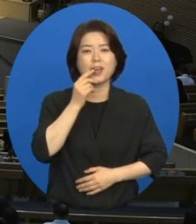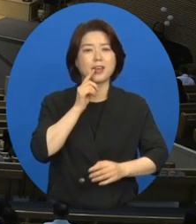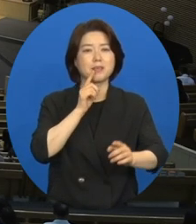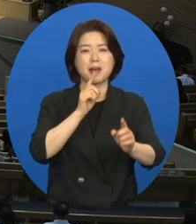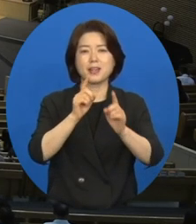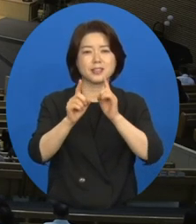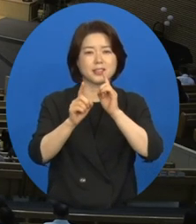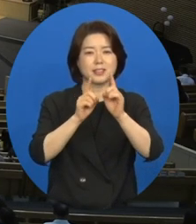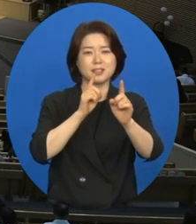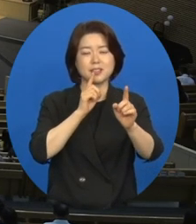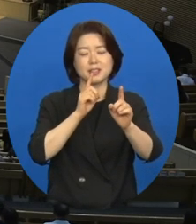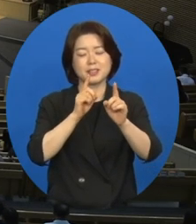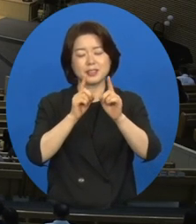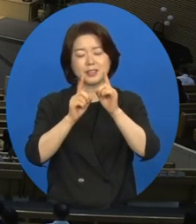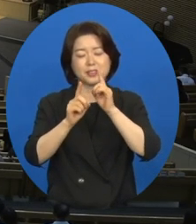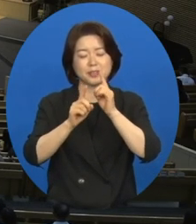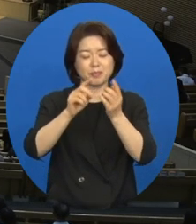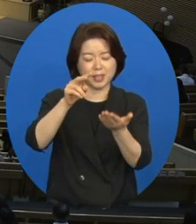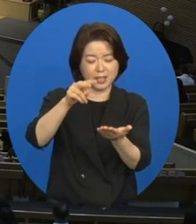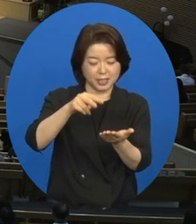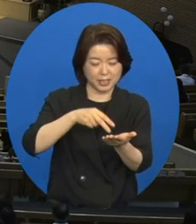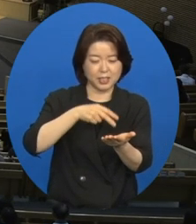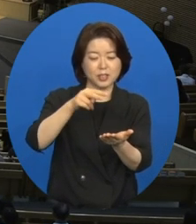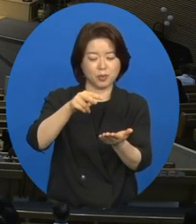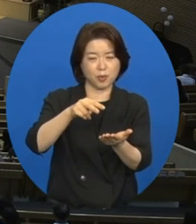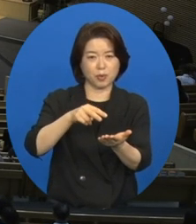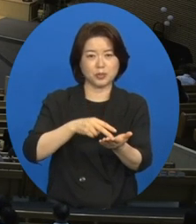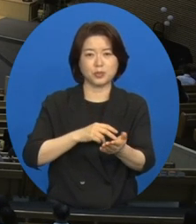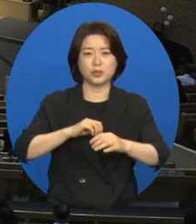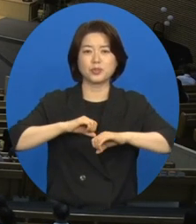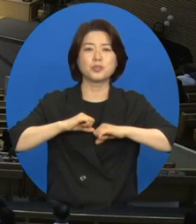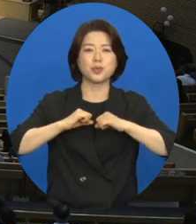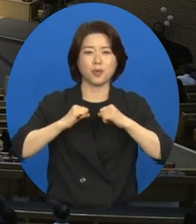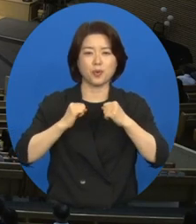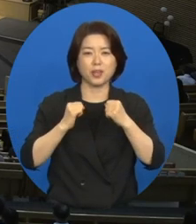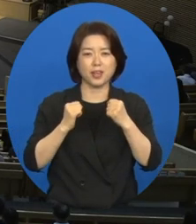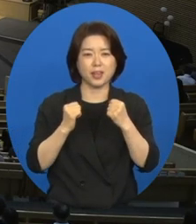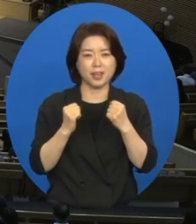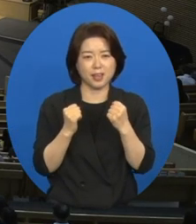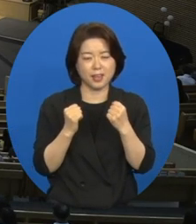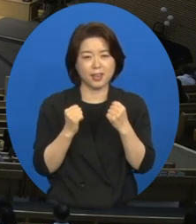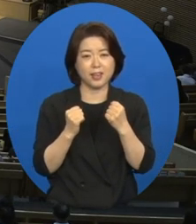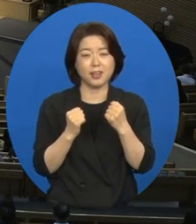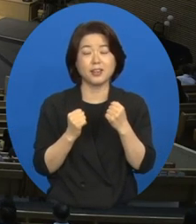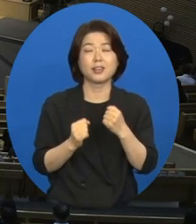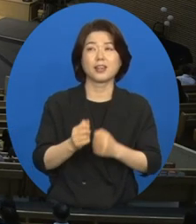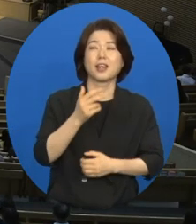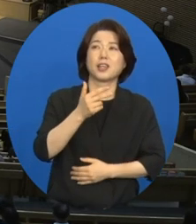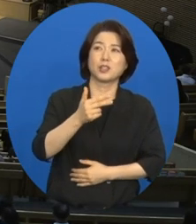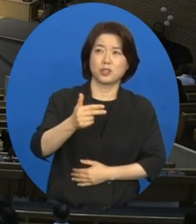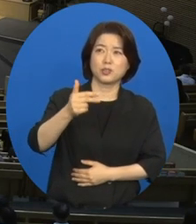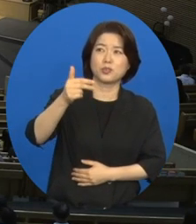생명의 말씀 읽고 순종해